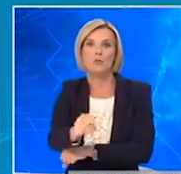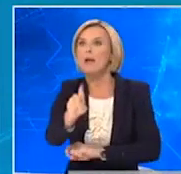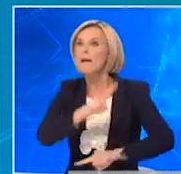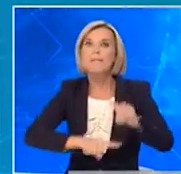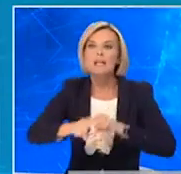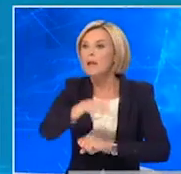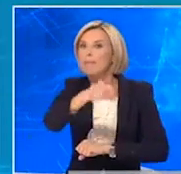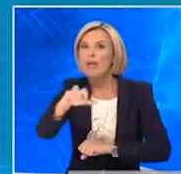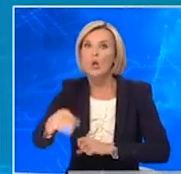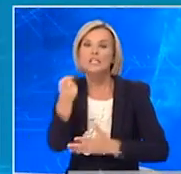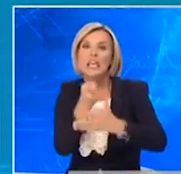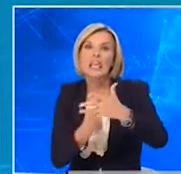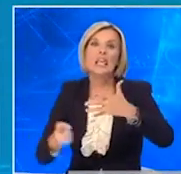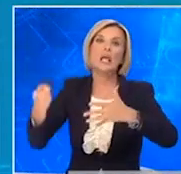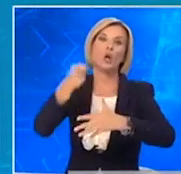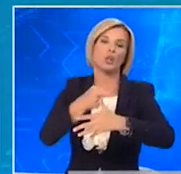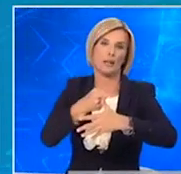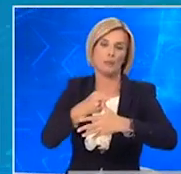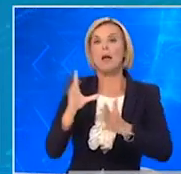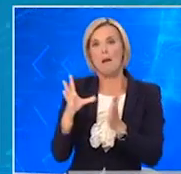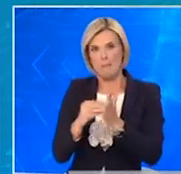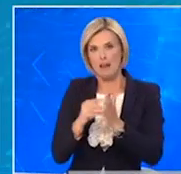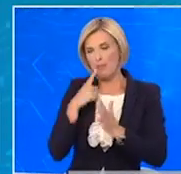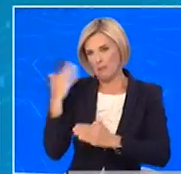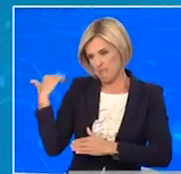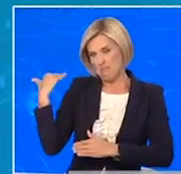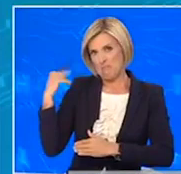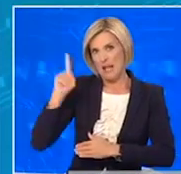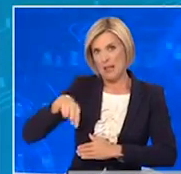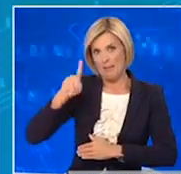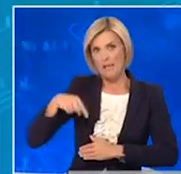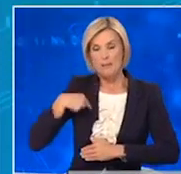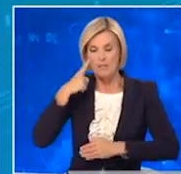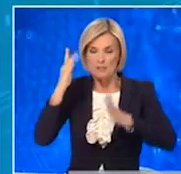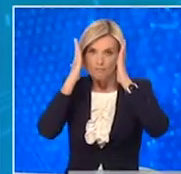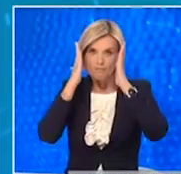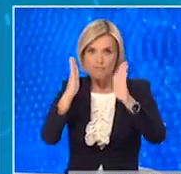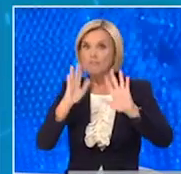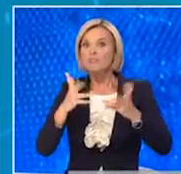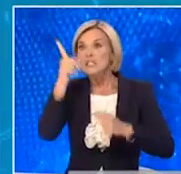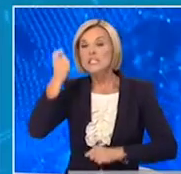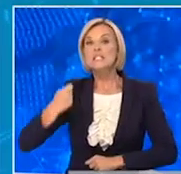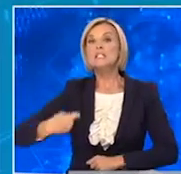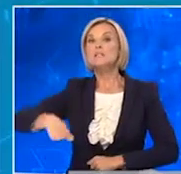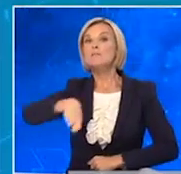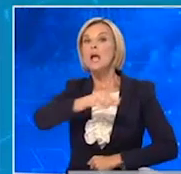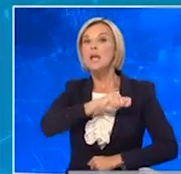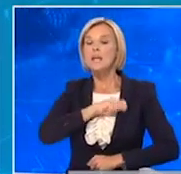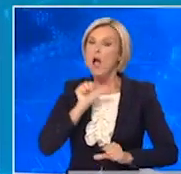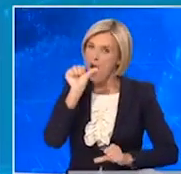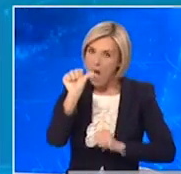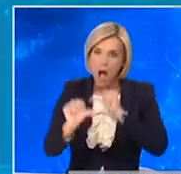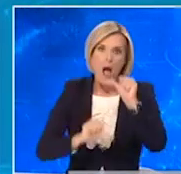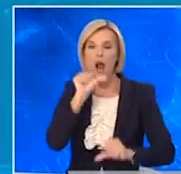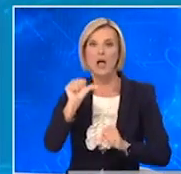βεβαρημένων προφίλ. Τις τελευταίες ημέρες, για παράδειγμα, έχουμε επικεντρώσει την προσοχή μας στην Ισπανία, λόγω των αλλαγών στα επιδημιολογικά